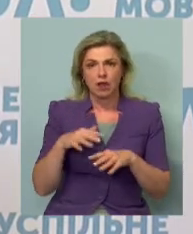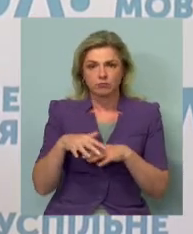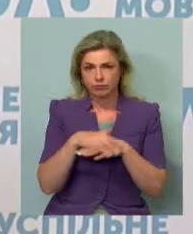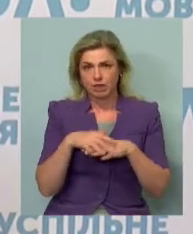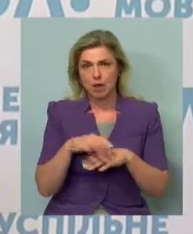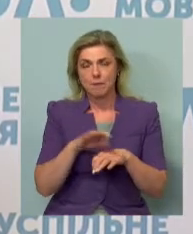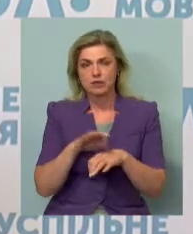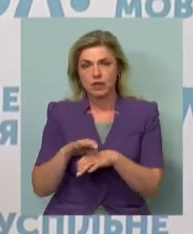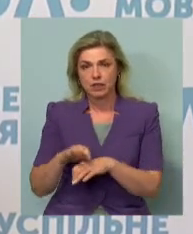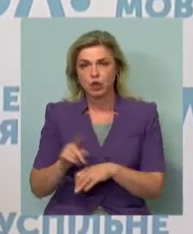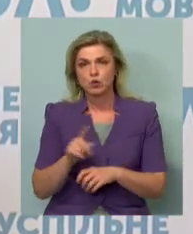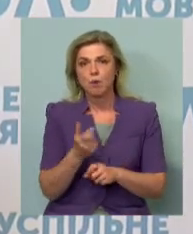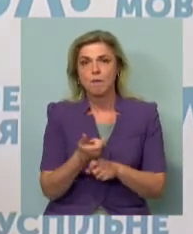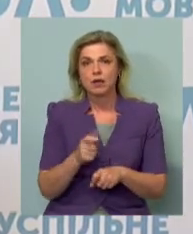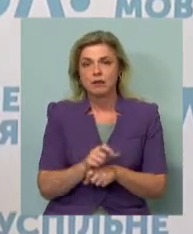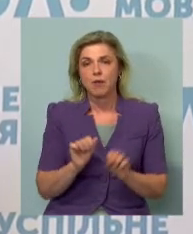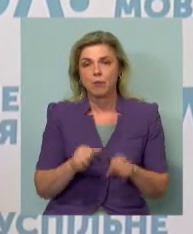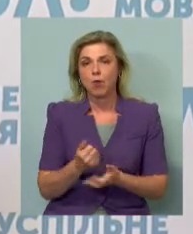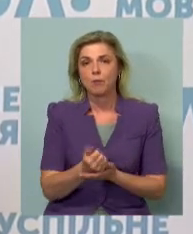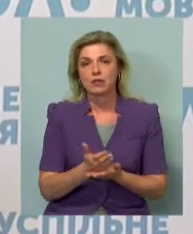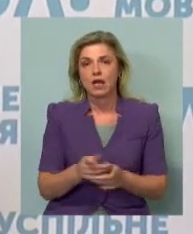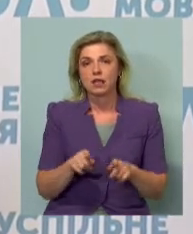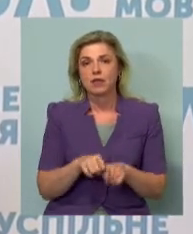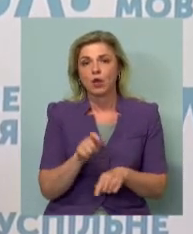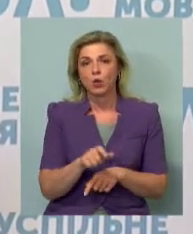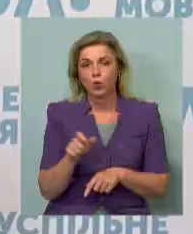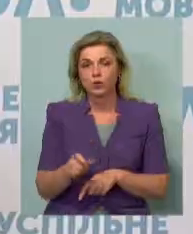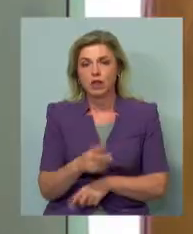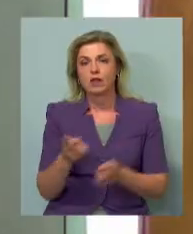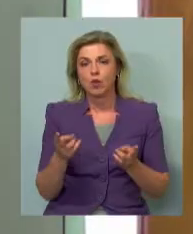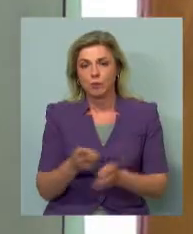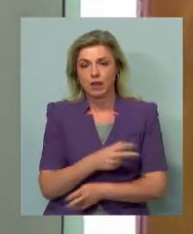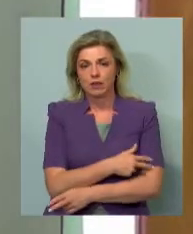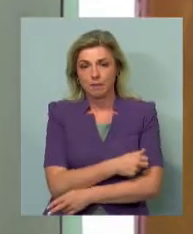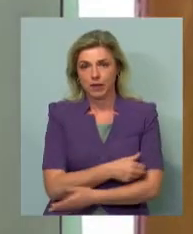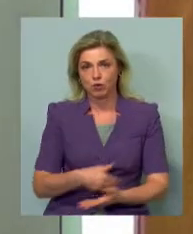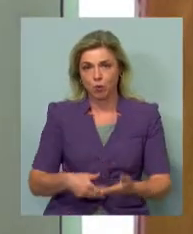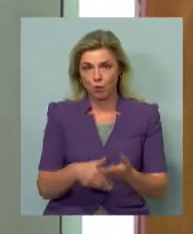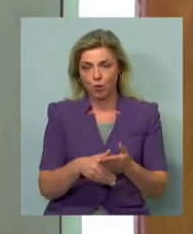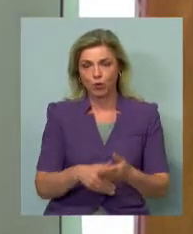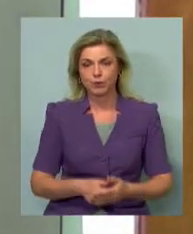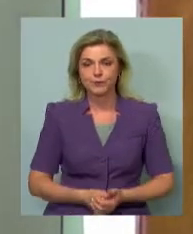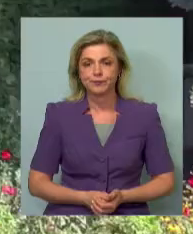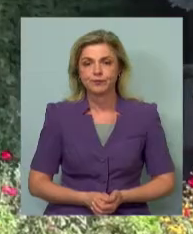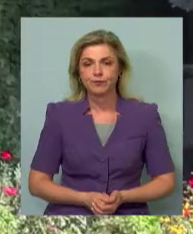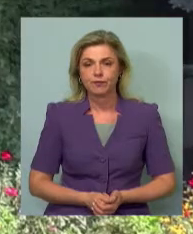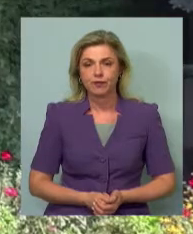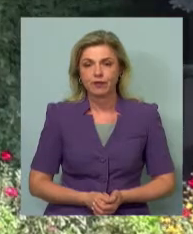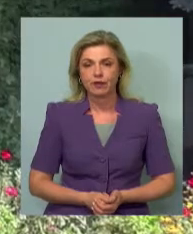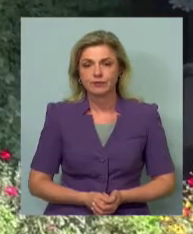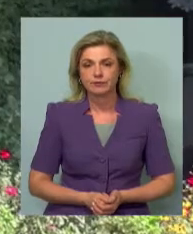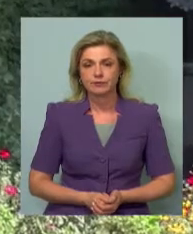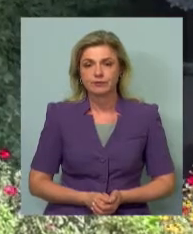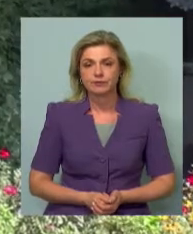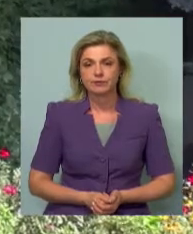ми максимально могли забезпечити таких людей необхідною медичною допомогою. Вікторія Андрушків, Юлія Філімон. Новини на